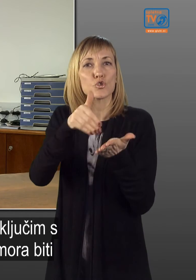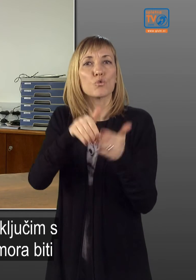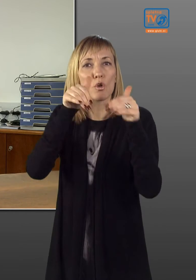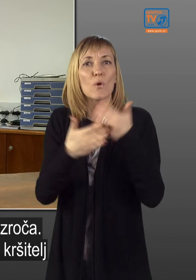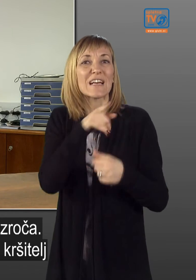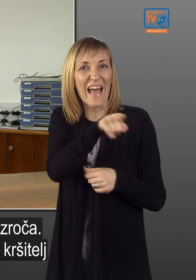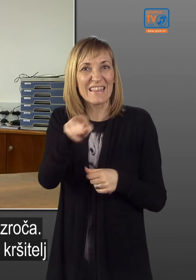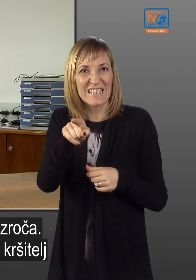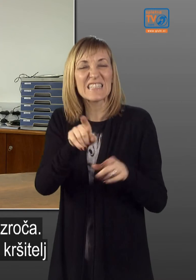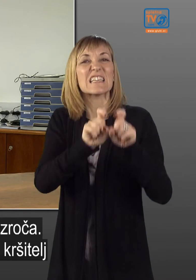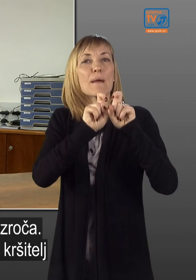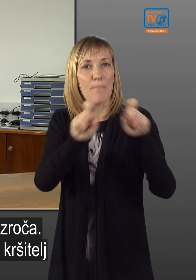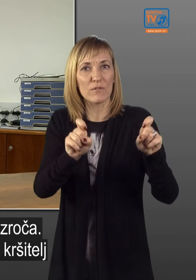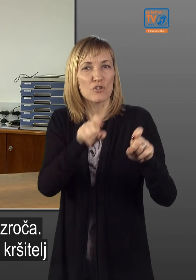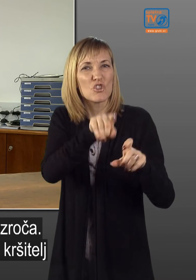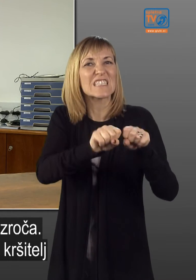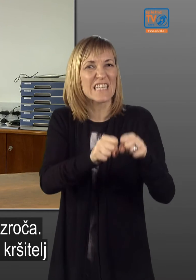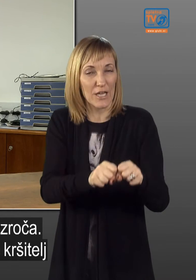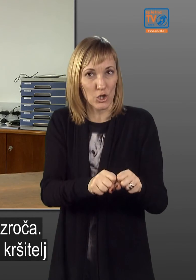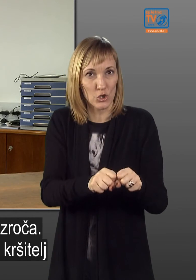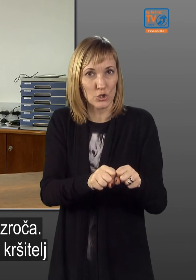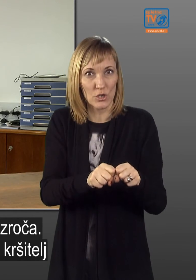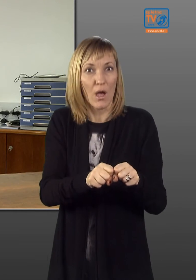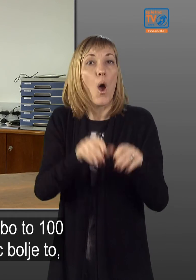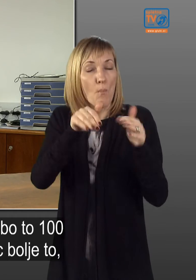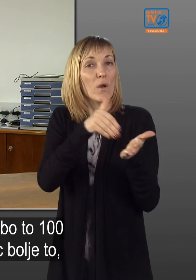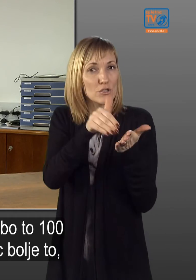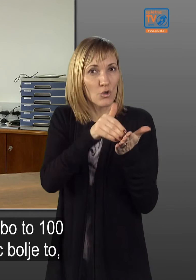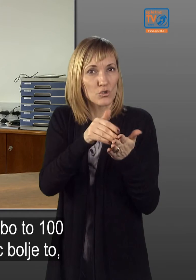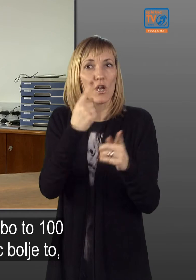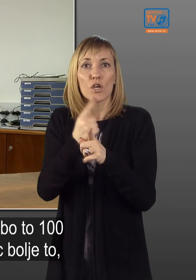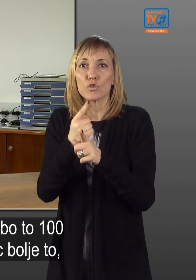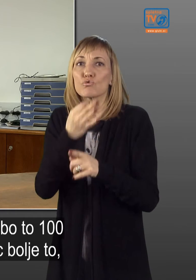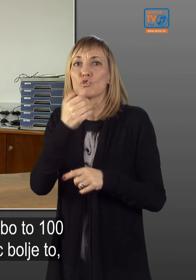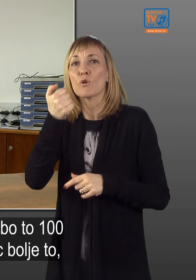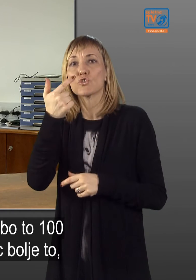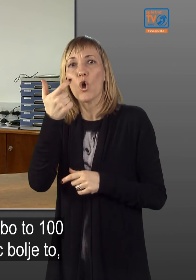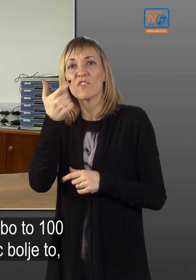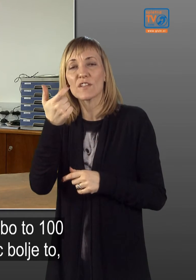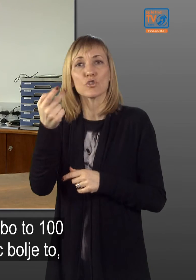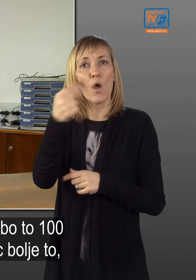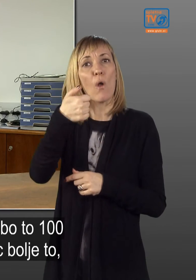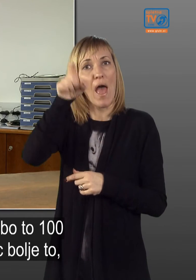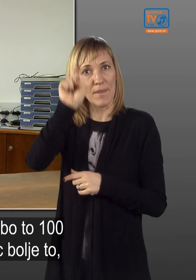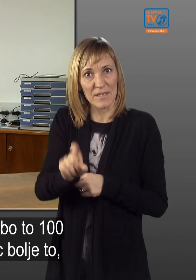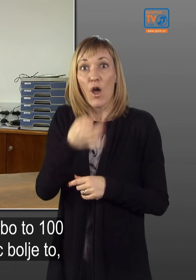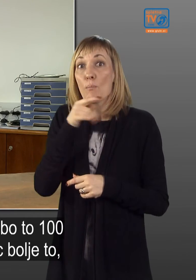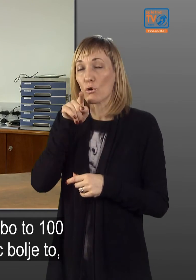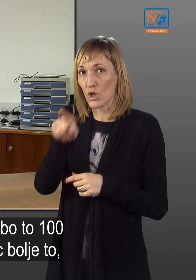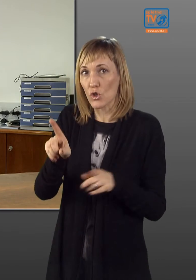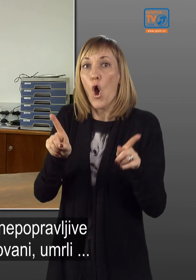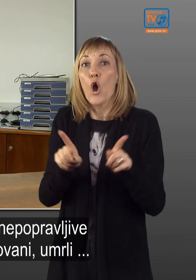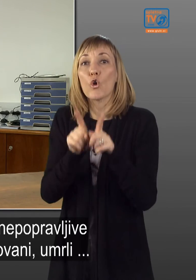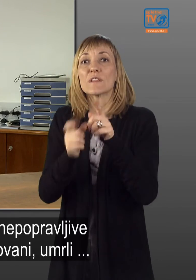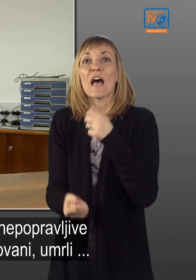mora biti za tistega, ki ga povzroča, to je kršitelj. In nenazadnje tudi, če bo to 100-200 evrov na mesec, bolje